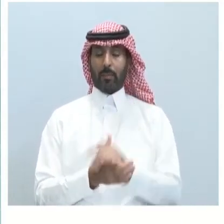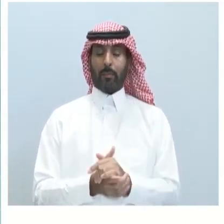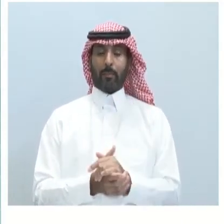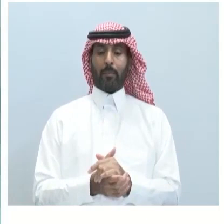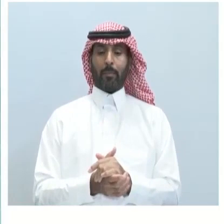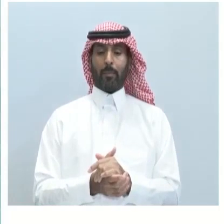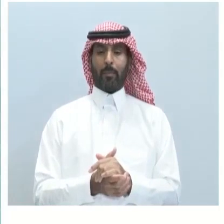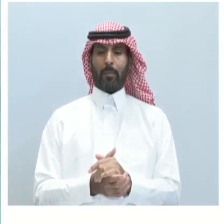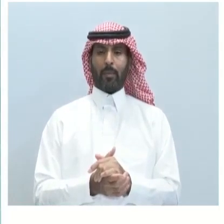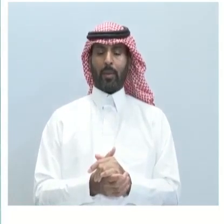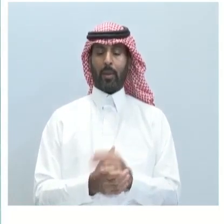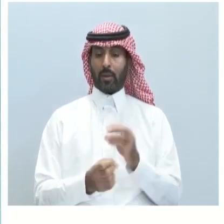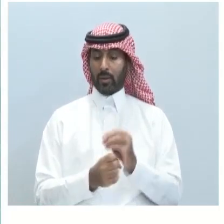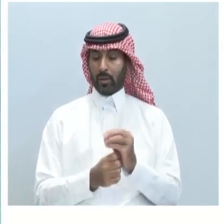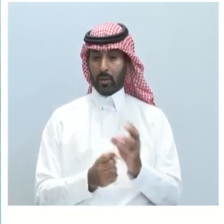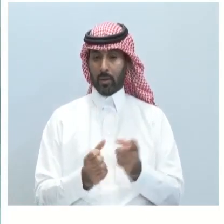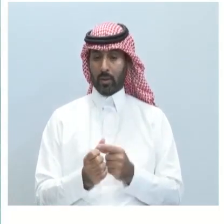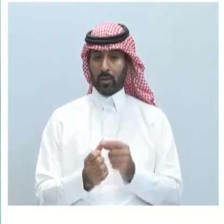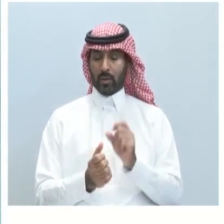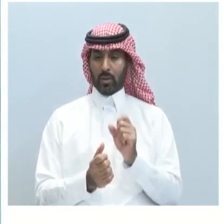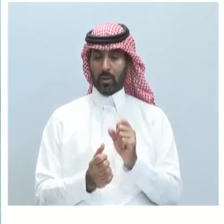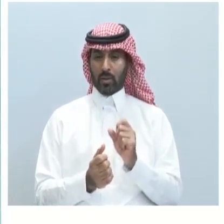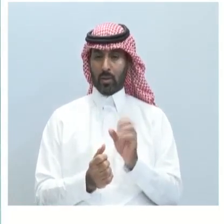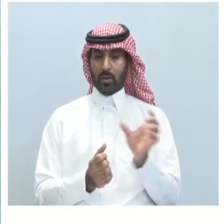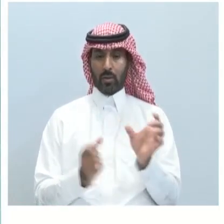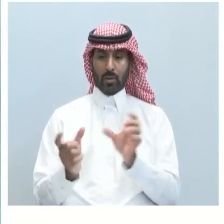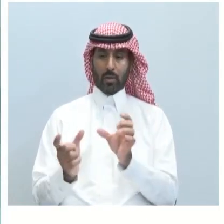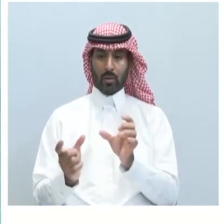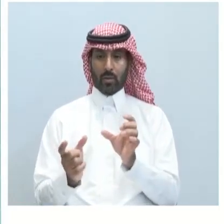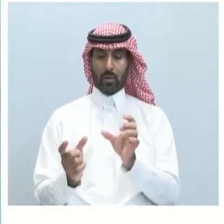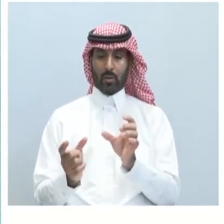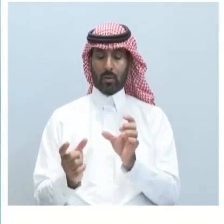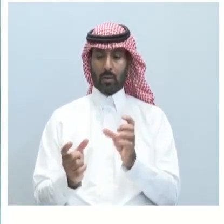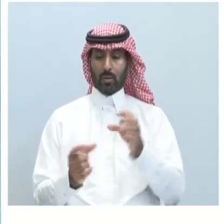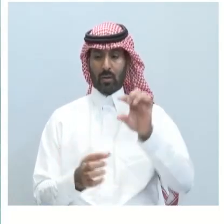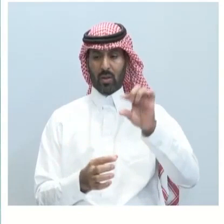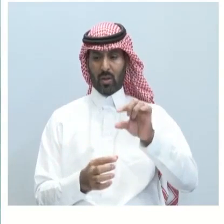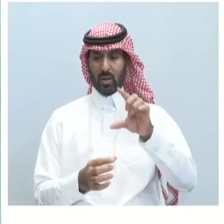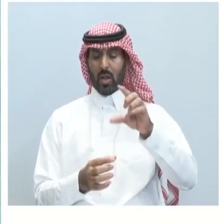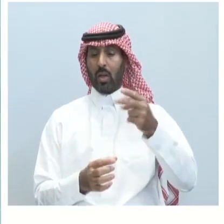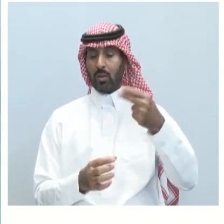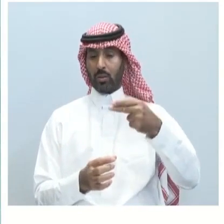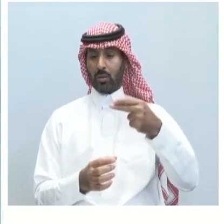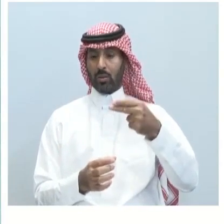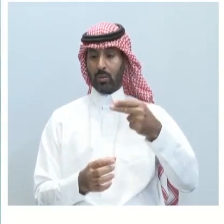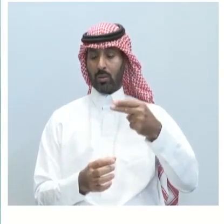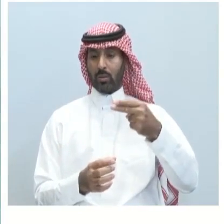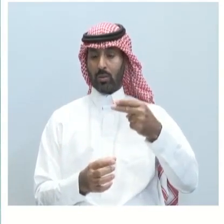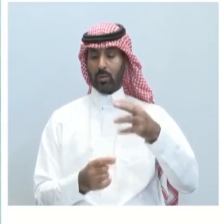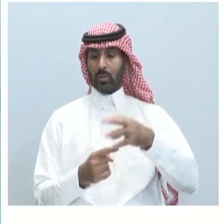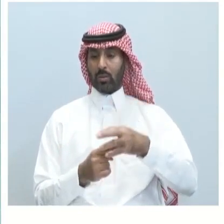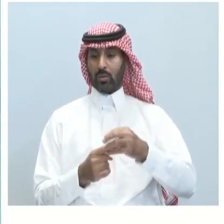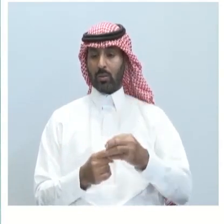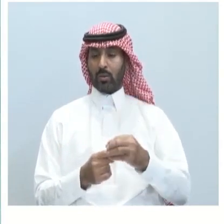سبعه انت الان تعرفت على انه لا بد لا بد ان يكون تركيز ايون الهيدروكسيد وايون